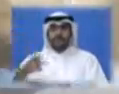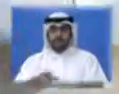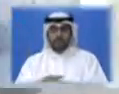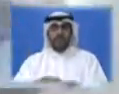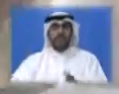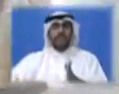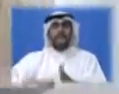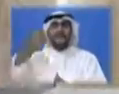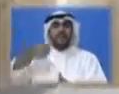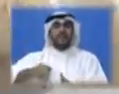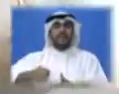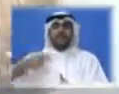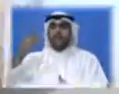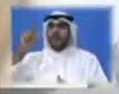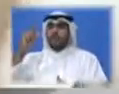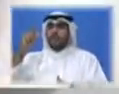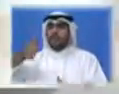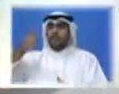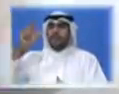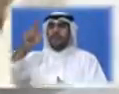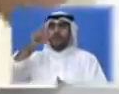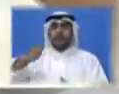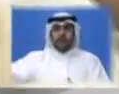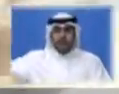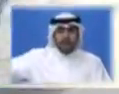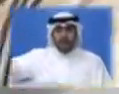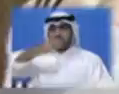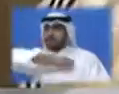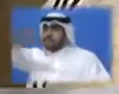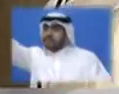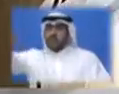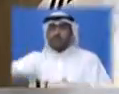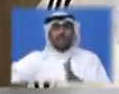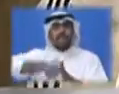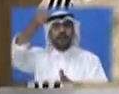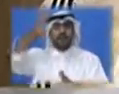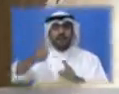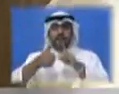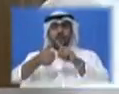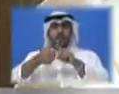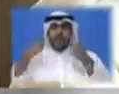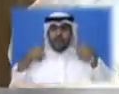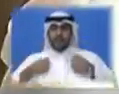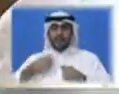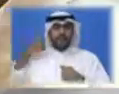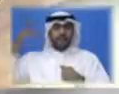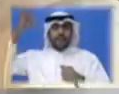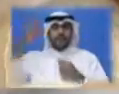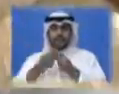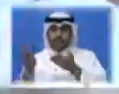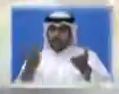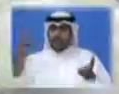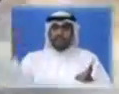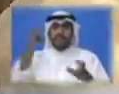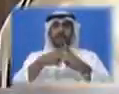عبد الله المزين الحاصل على الميدالية الذهبية في لعبة الاسكواش بالدورة الآسيوية، والذي استقبل في